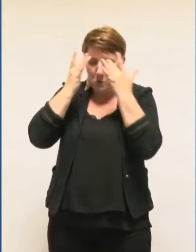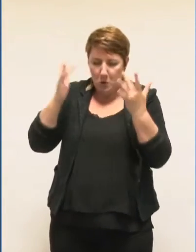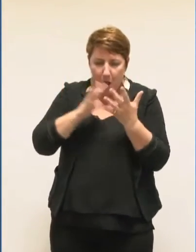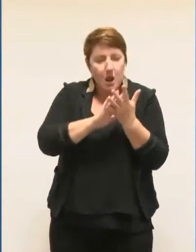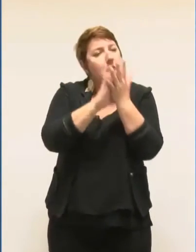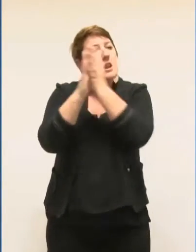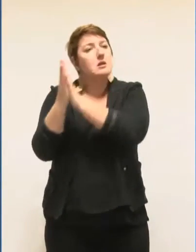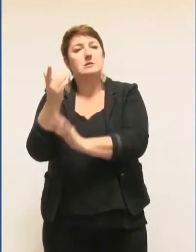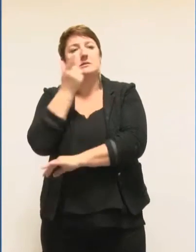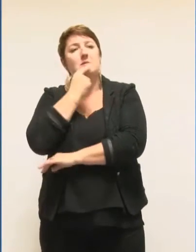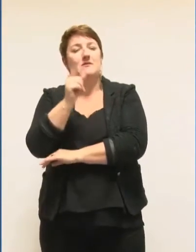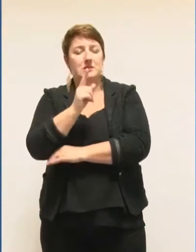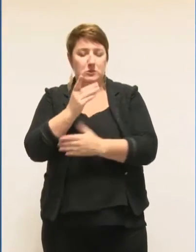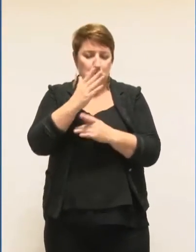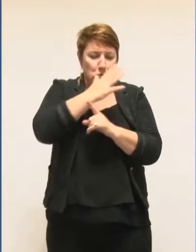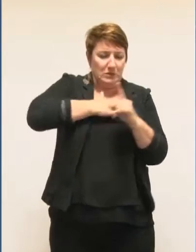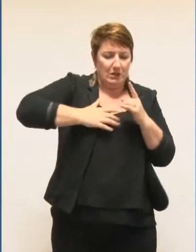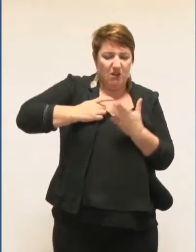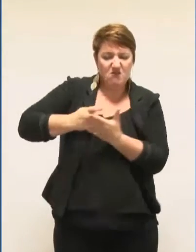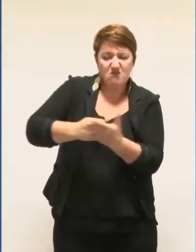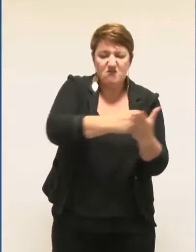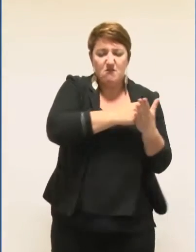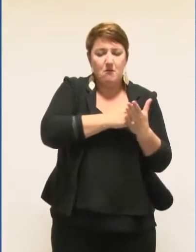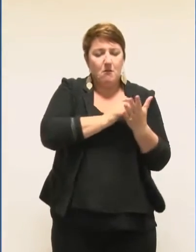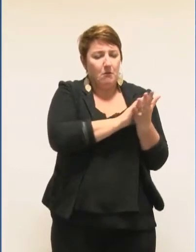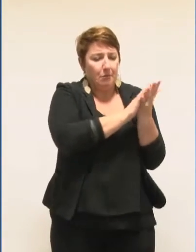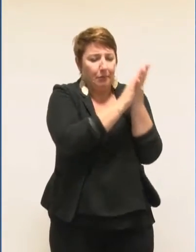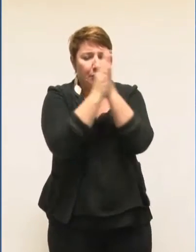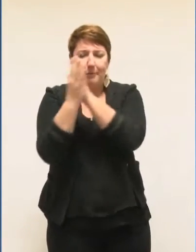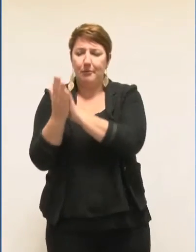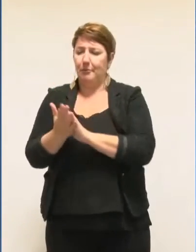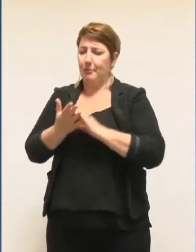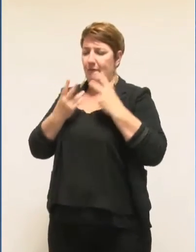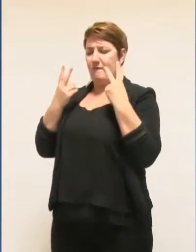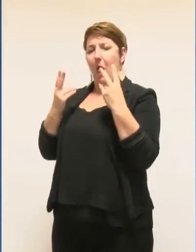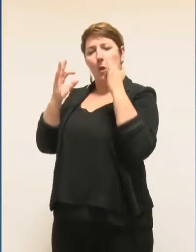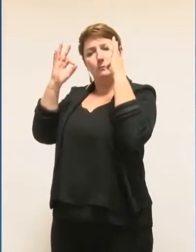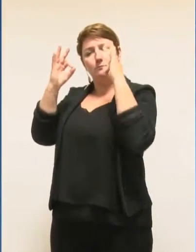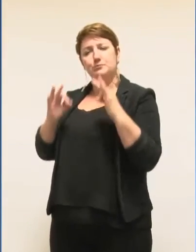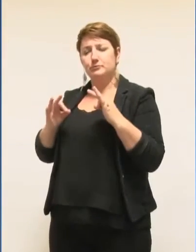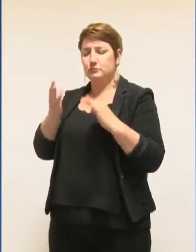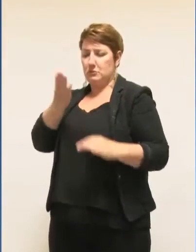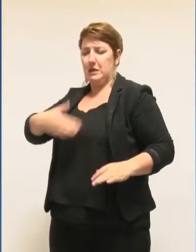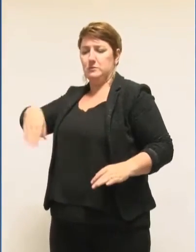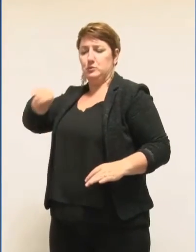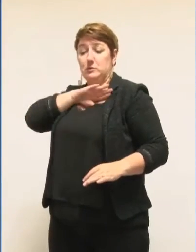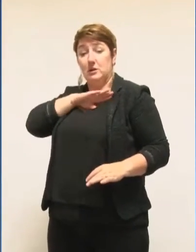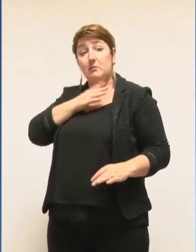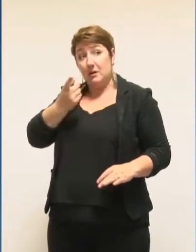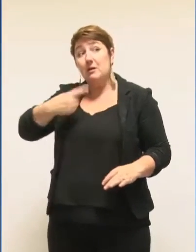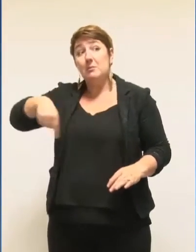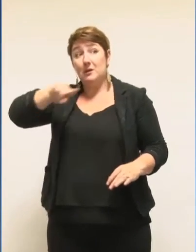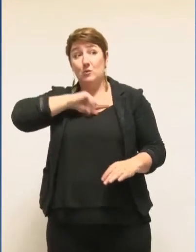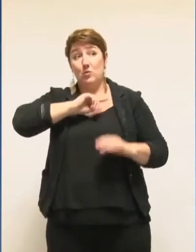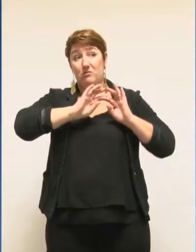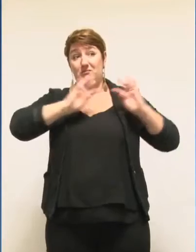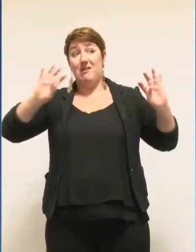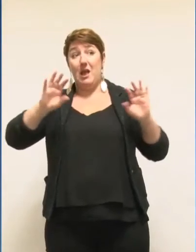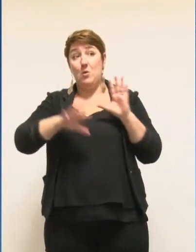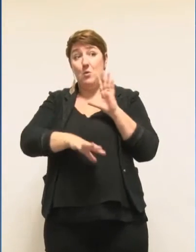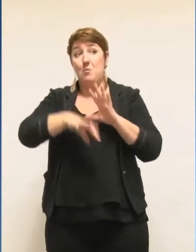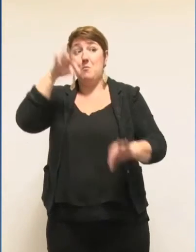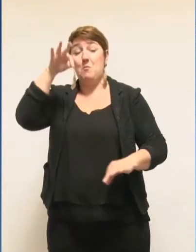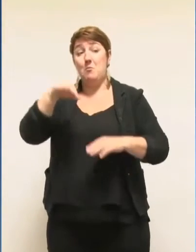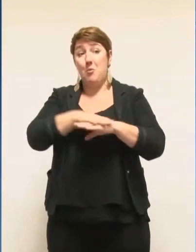consumériste à une société plus vertueuse et responsable, que nous, responsables politiques, devons impulser et accompagner à différentes